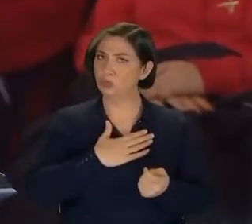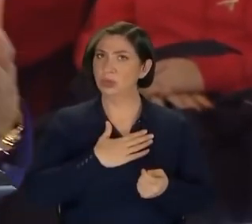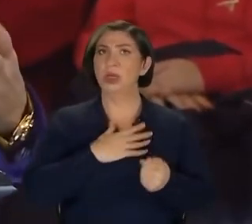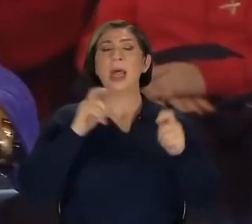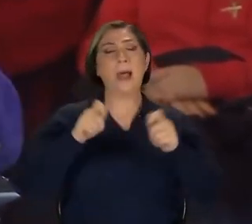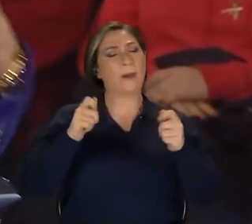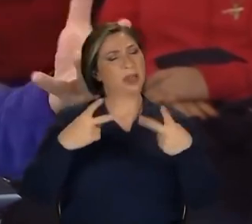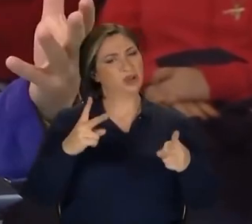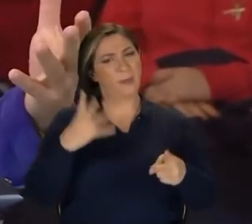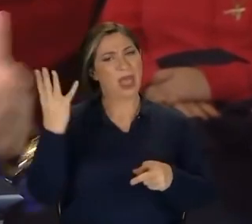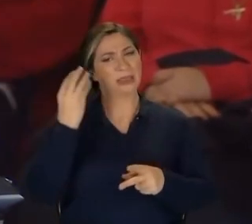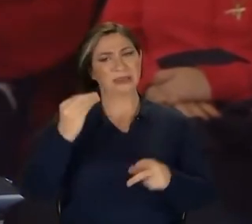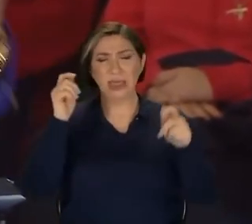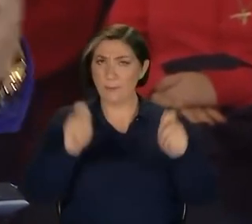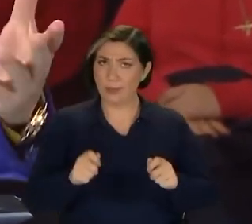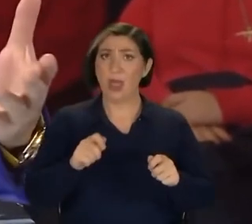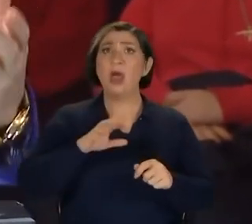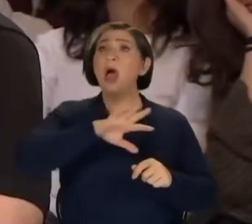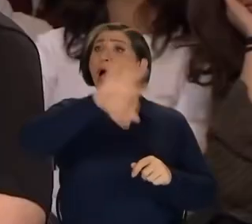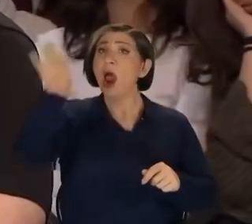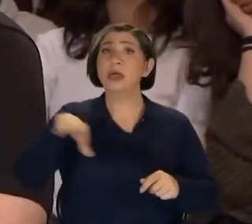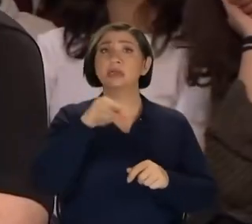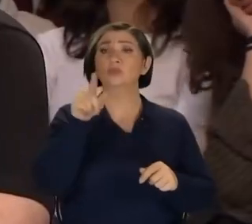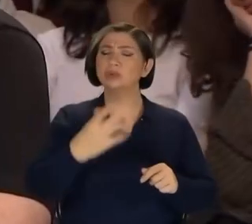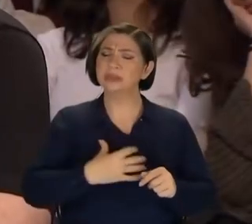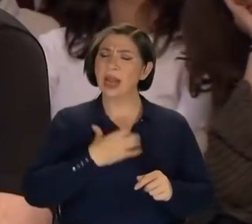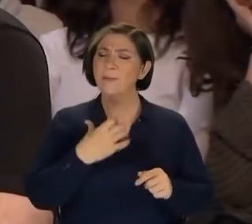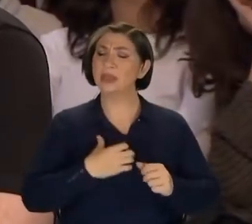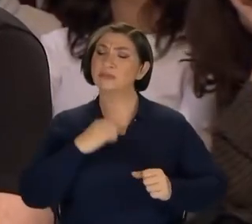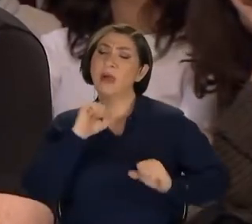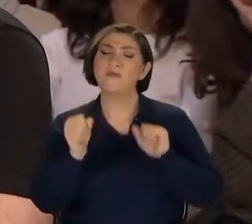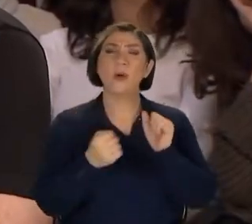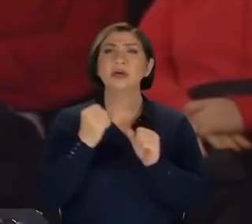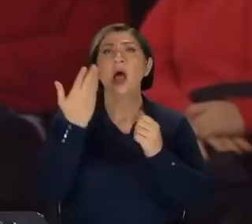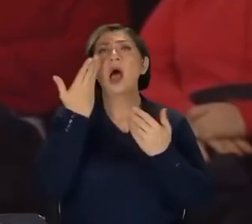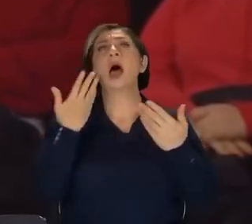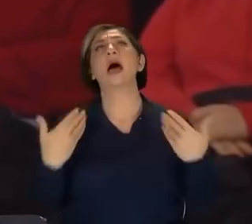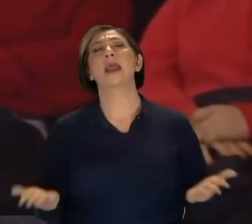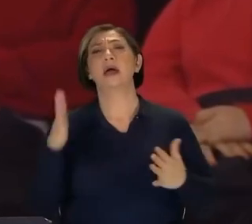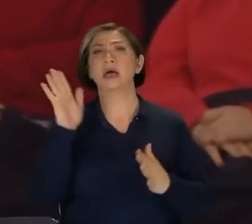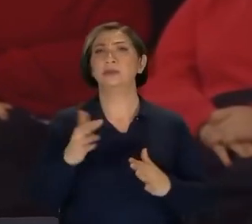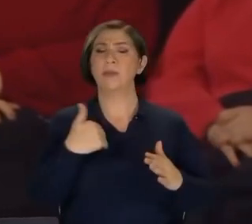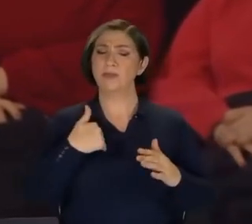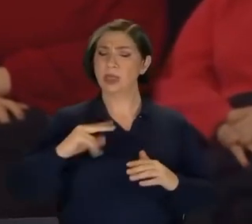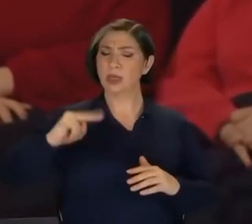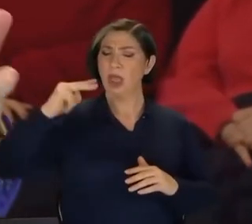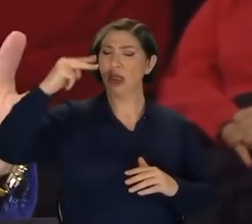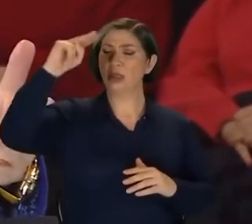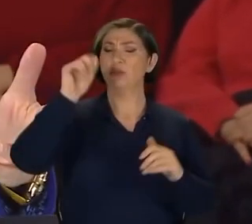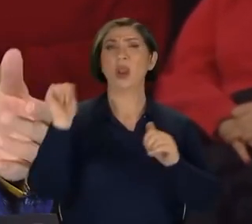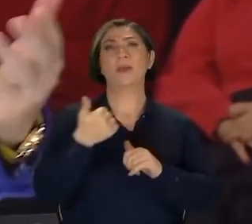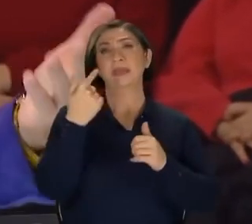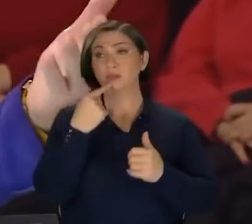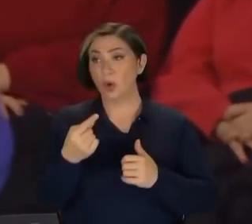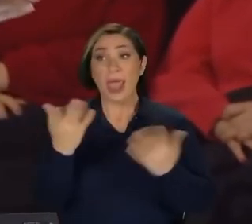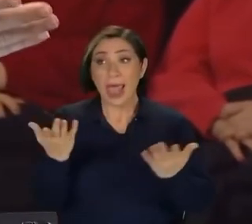Yani yapabileceğimin en iyisini yapayım. Evet, çok ve herkes benim bu dramatik performansıma hayran kalsın. Bu benim kariyerime altın harflerle yazılsın